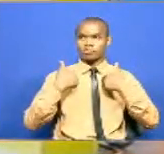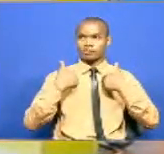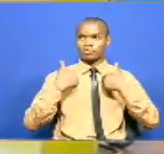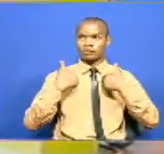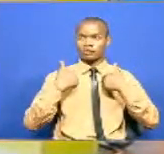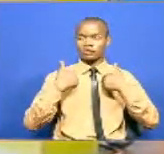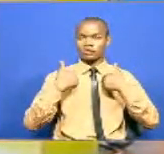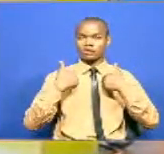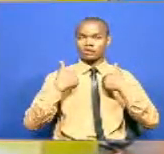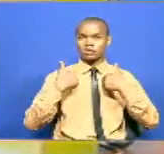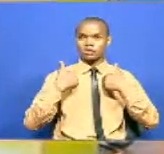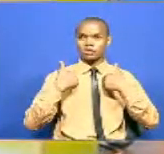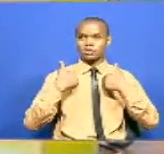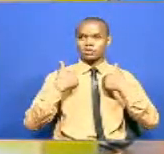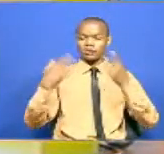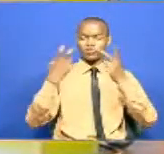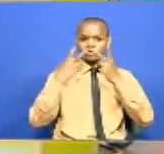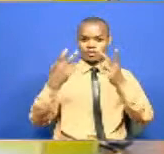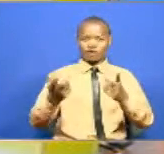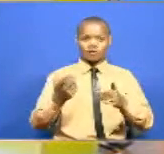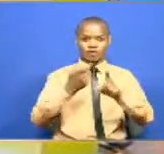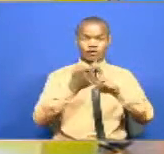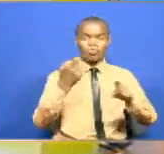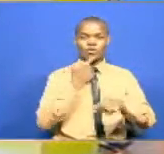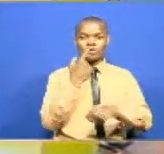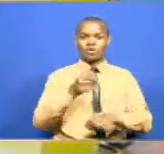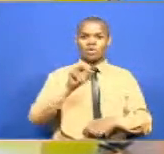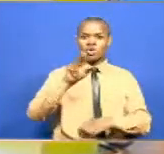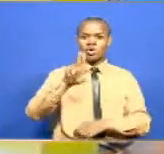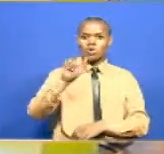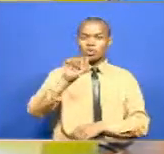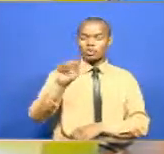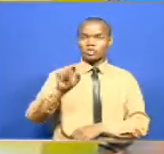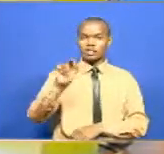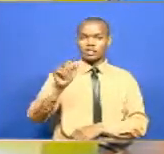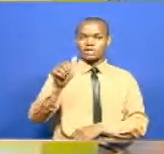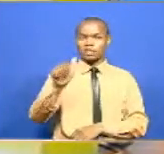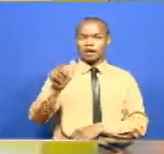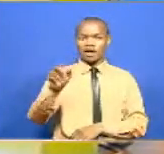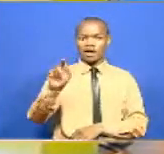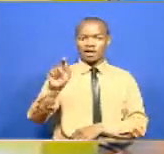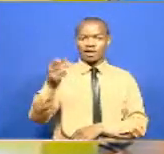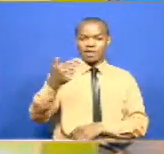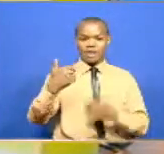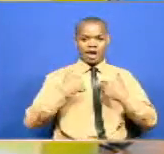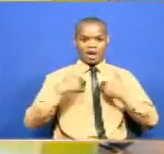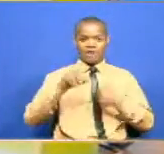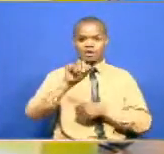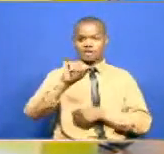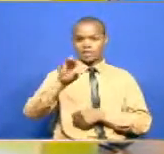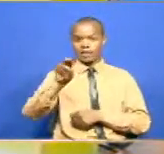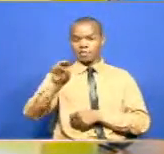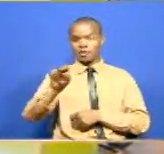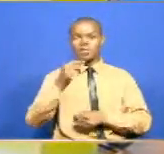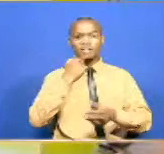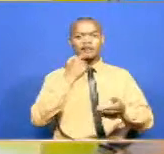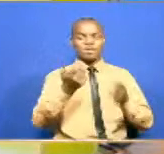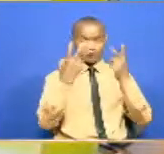kwamba I had to watch, anasema anaitwa Ustadh Lunani, Alafu Karinga Semo anasema nice watching this